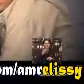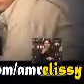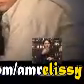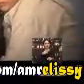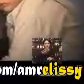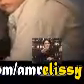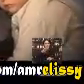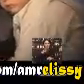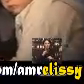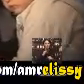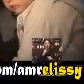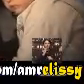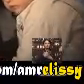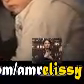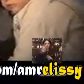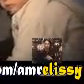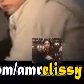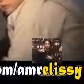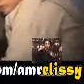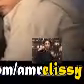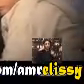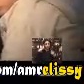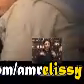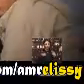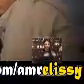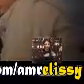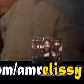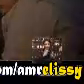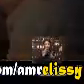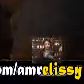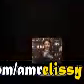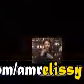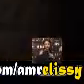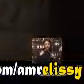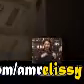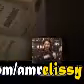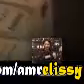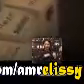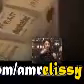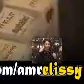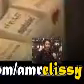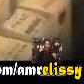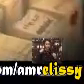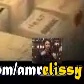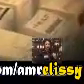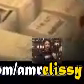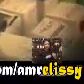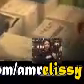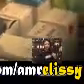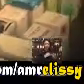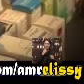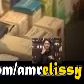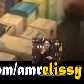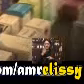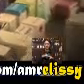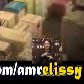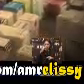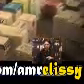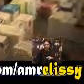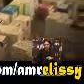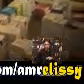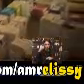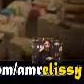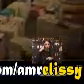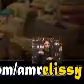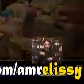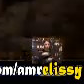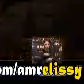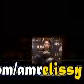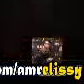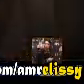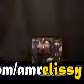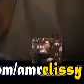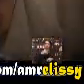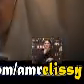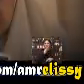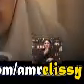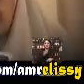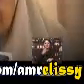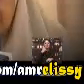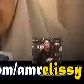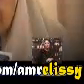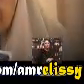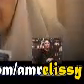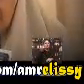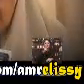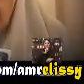ان ربنا اكرمهم يعني ان خلنا نكشفوا على اطفالنا هنا. الف شكر للقافله الطبيه اللي انتوا جبتها لنا،